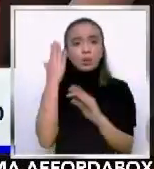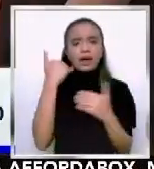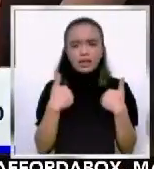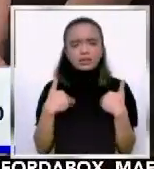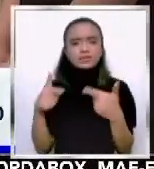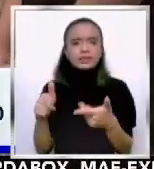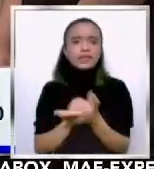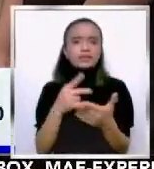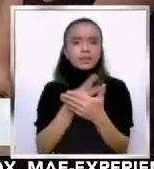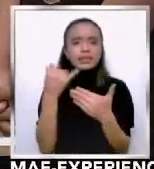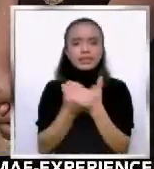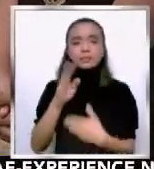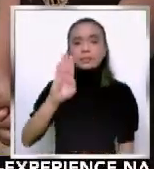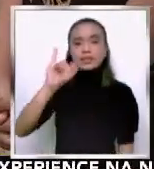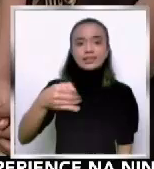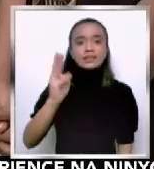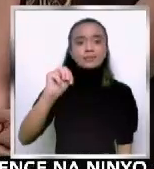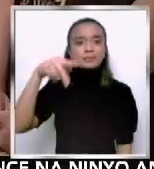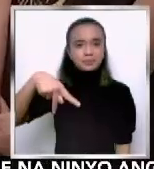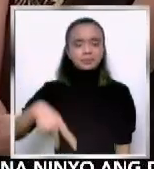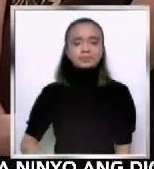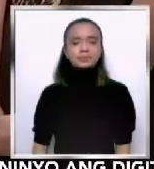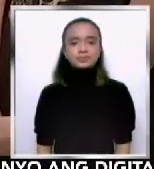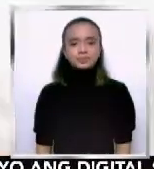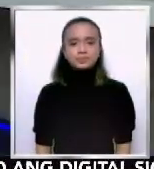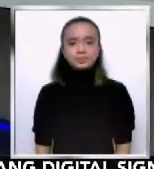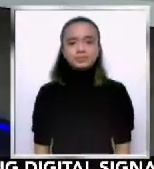BJMP. June Veneracion, Nakatutok, 24 Oras.